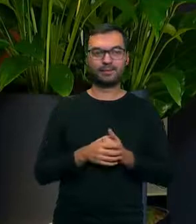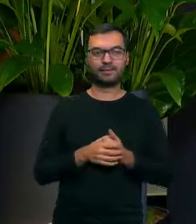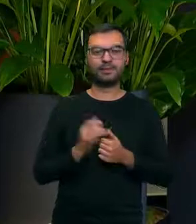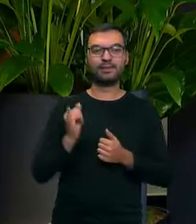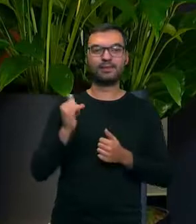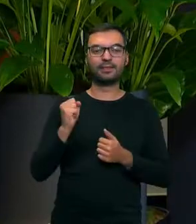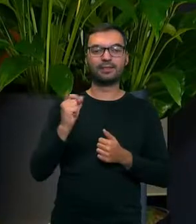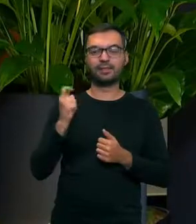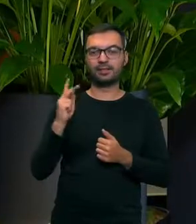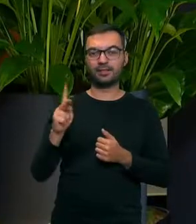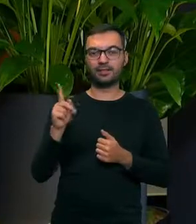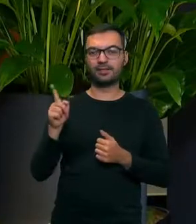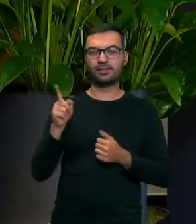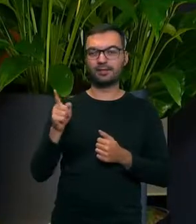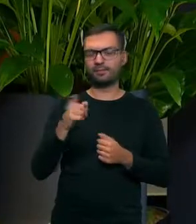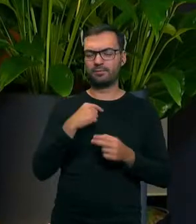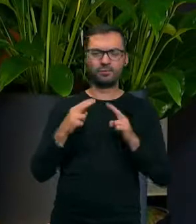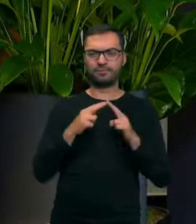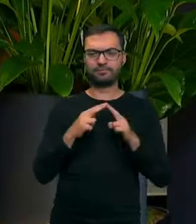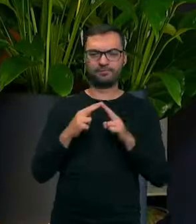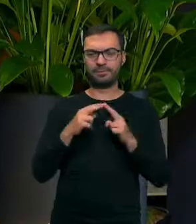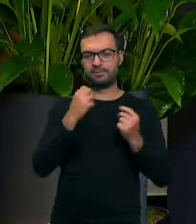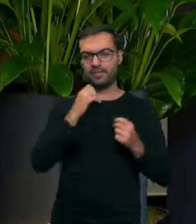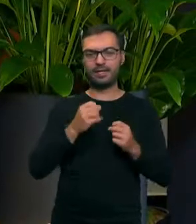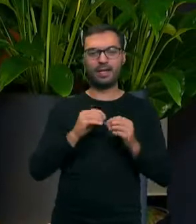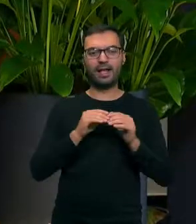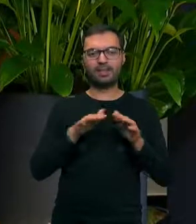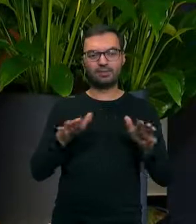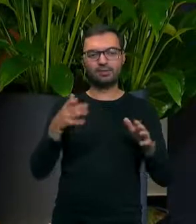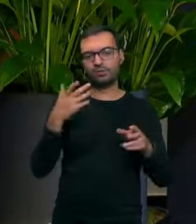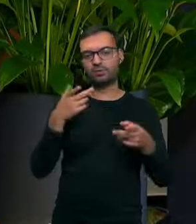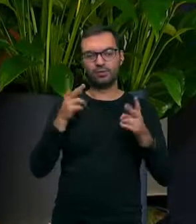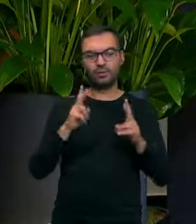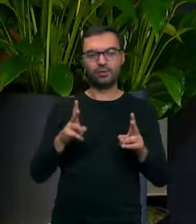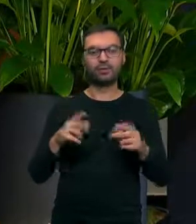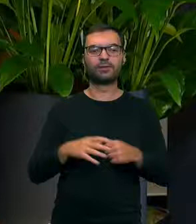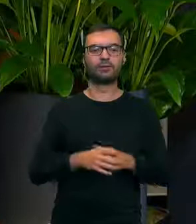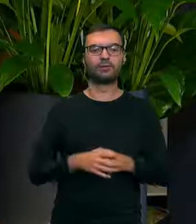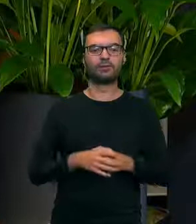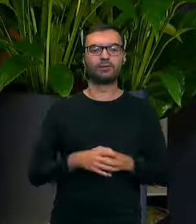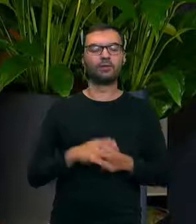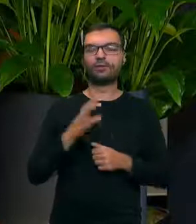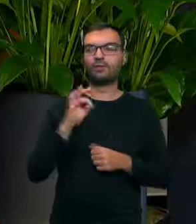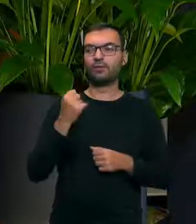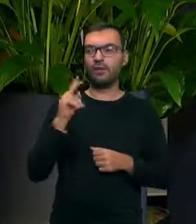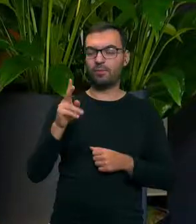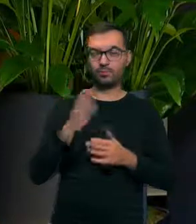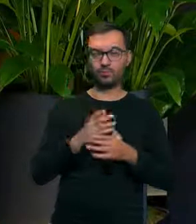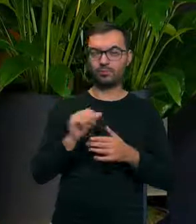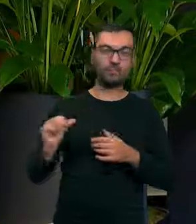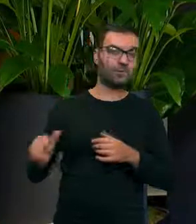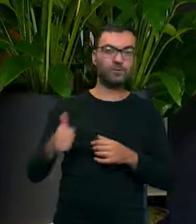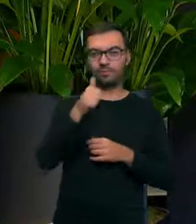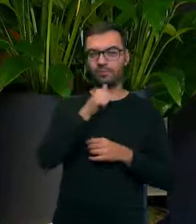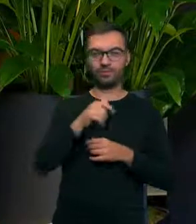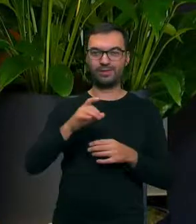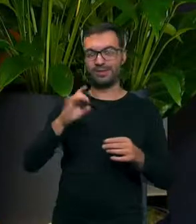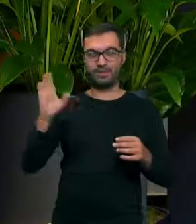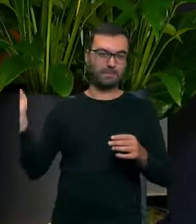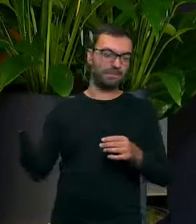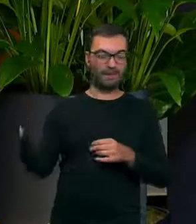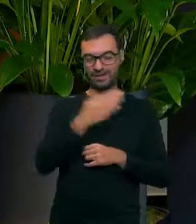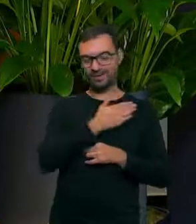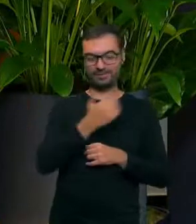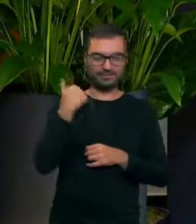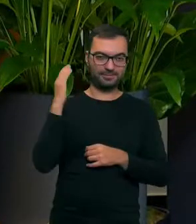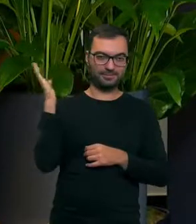wtedy jakby Jacek to, myśmy to ustawili jakoś tak bardziej ekspansywnie i dosłownie. I Tomek przy pierwszej już próbie dostał po prostu poważnie z